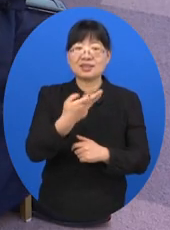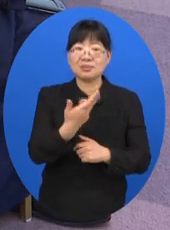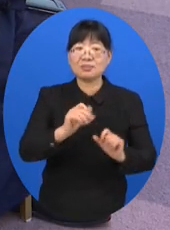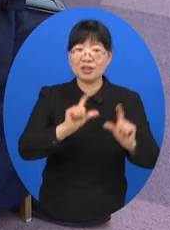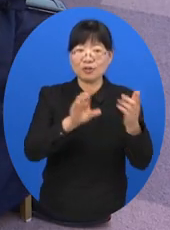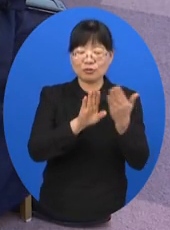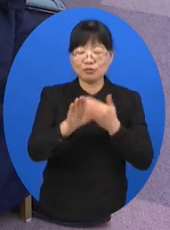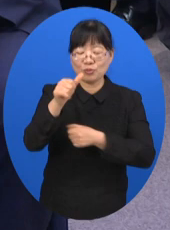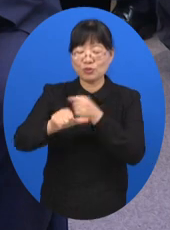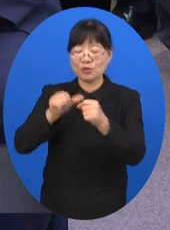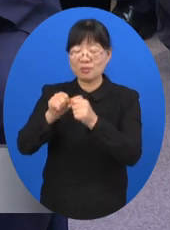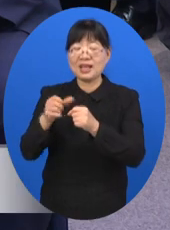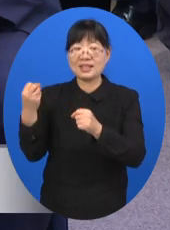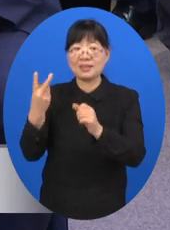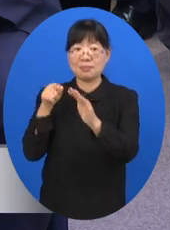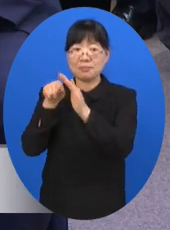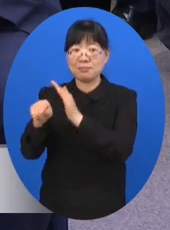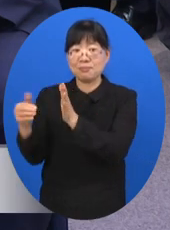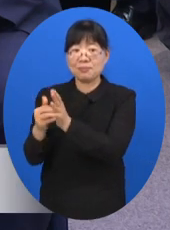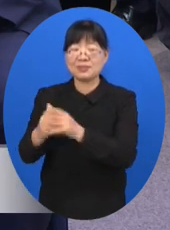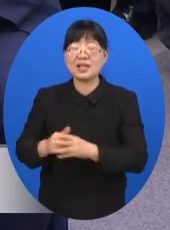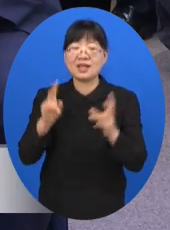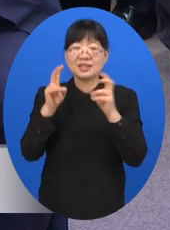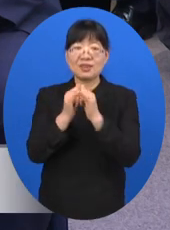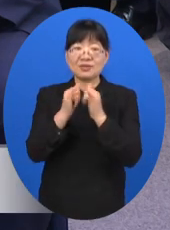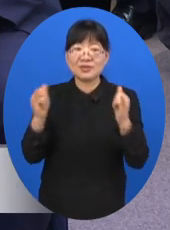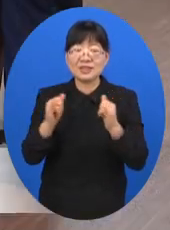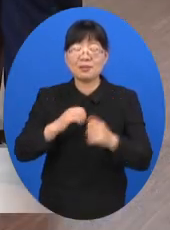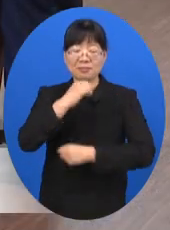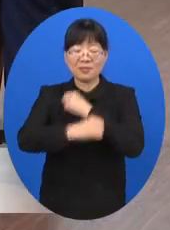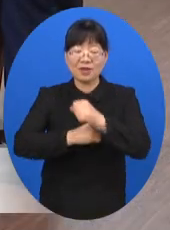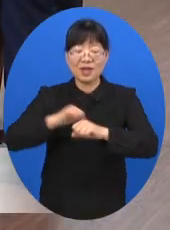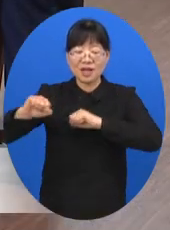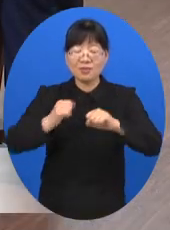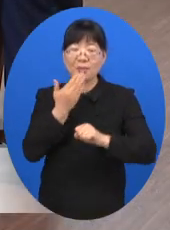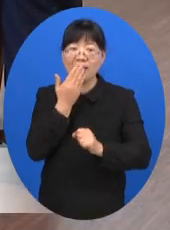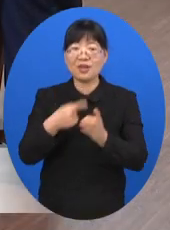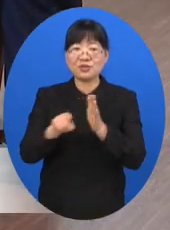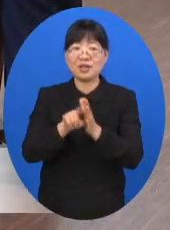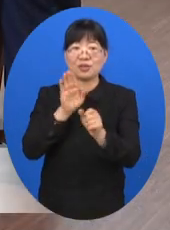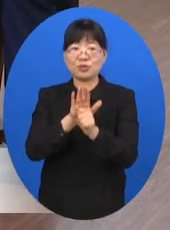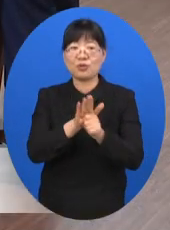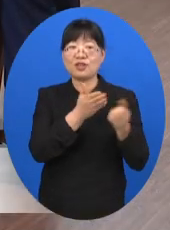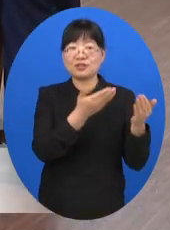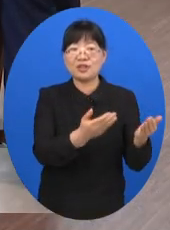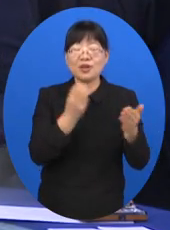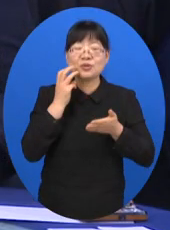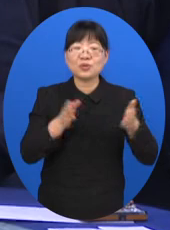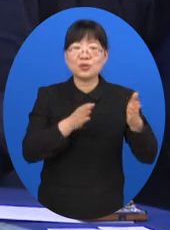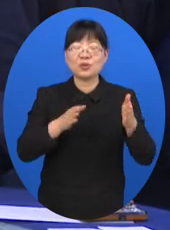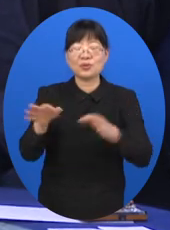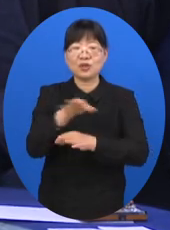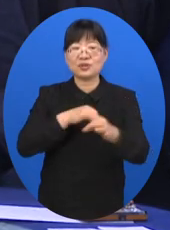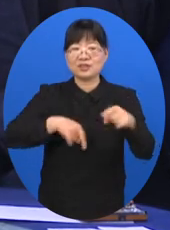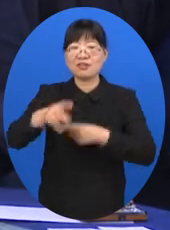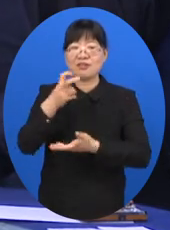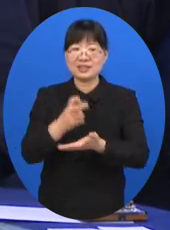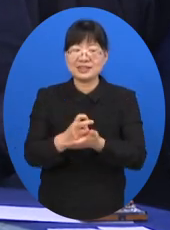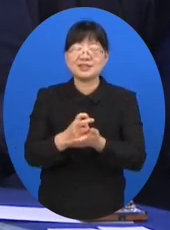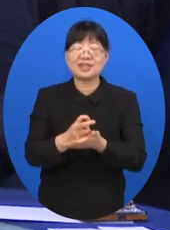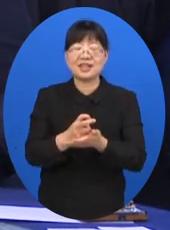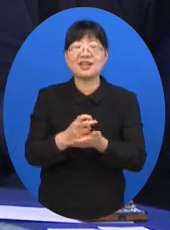5년 만입니다. 김동연 지사는 기업인들이 마음껏 활동할 수 있도록 하겠다며 올해 경기도 경제정책의 계획과